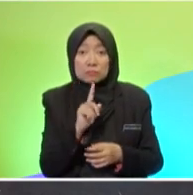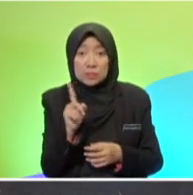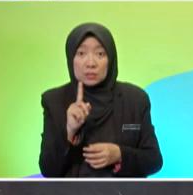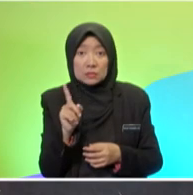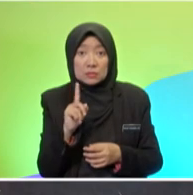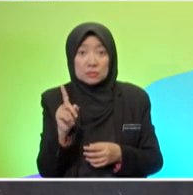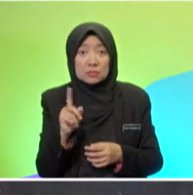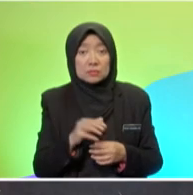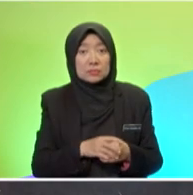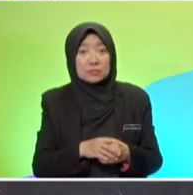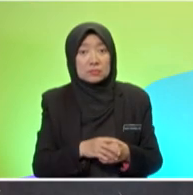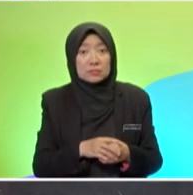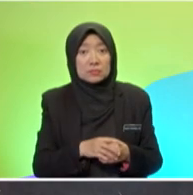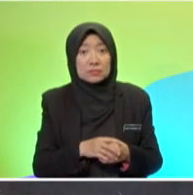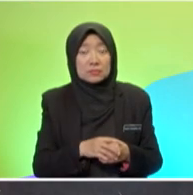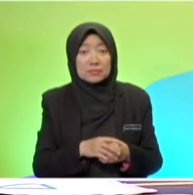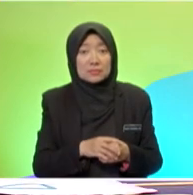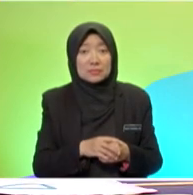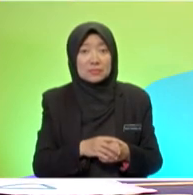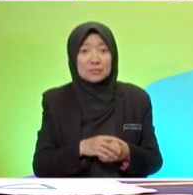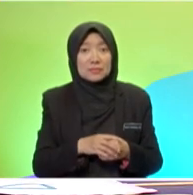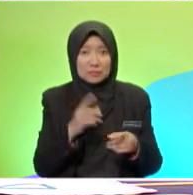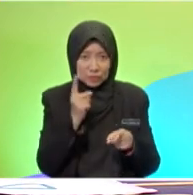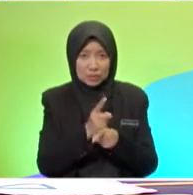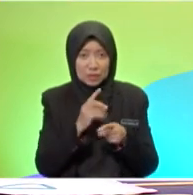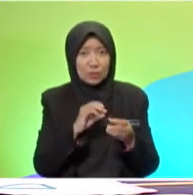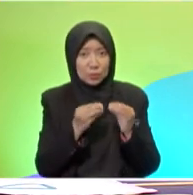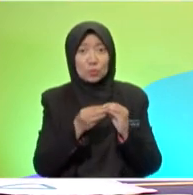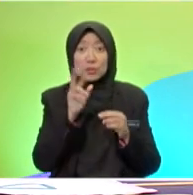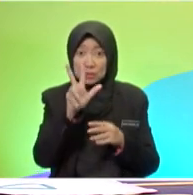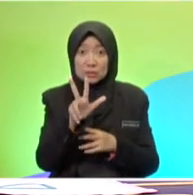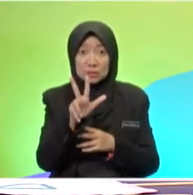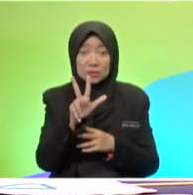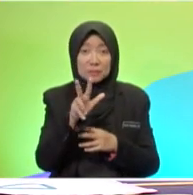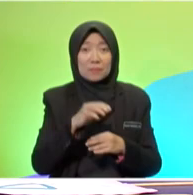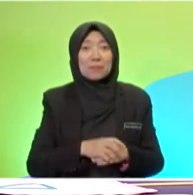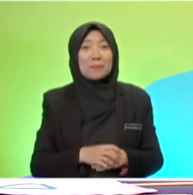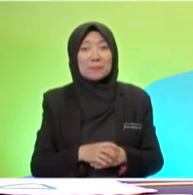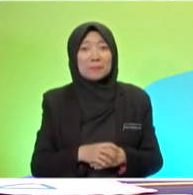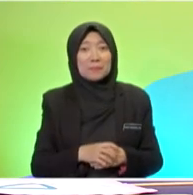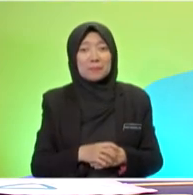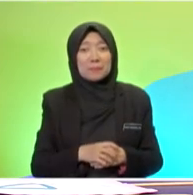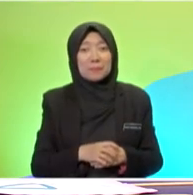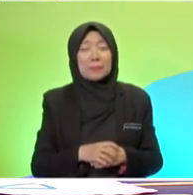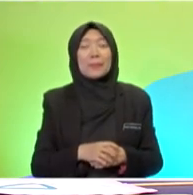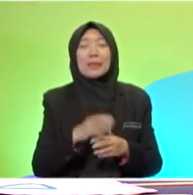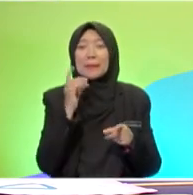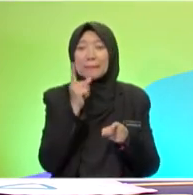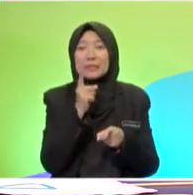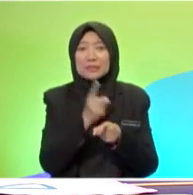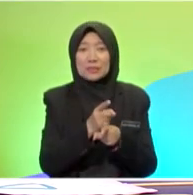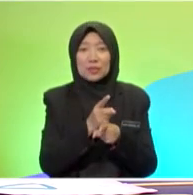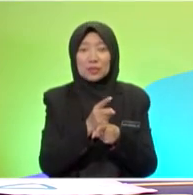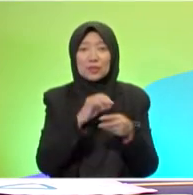kawan-kawan? Okey, nombor 3 kalau yang ini betul tak Cikgu? Betul. Okey. Tahniah nombor